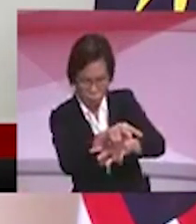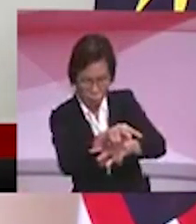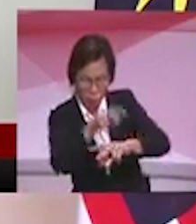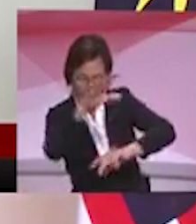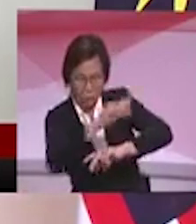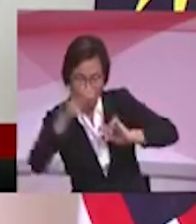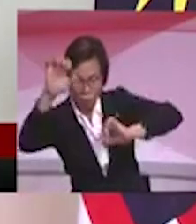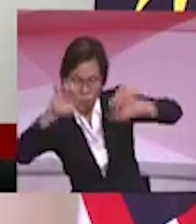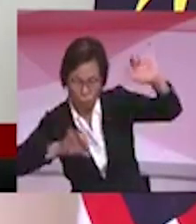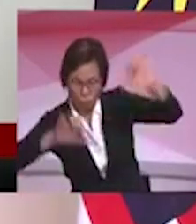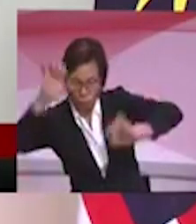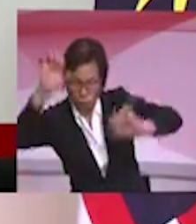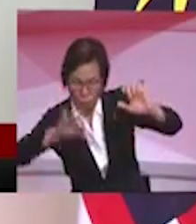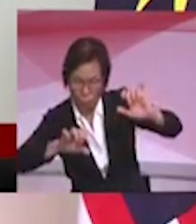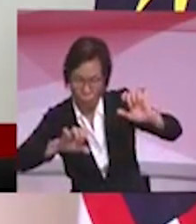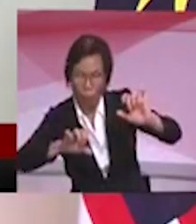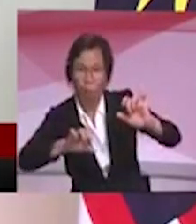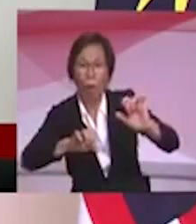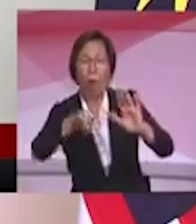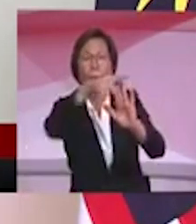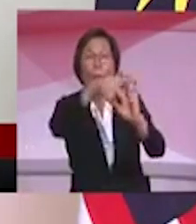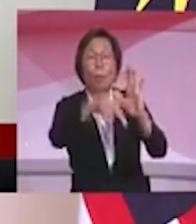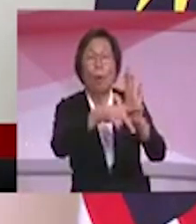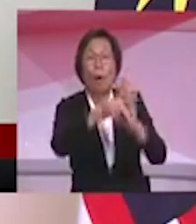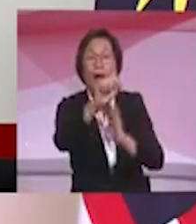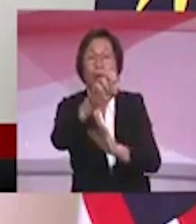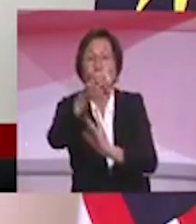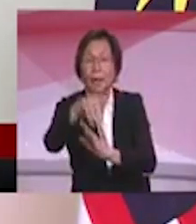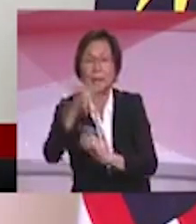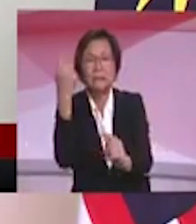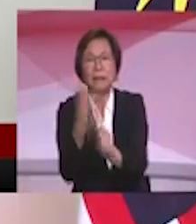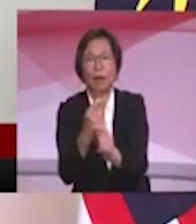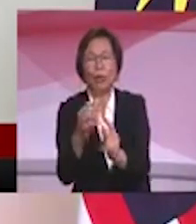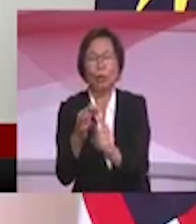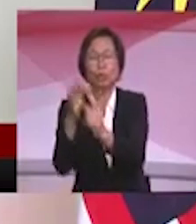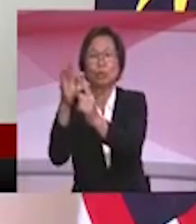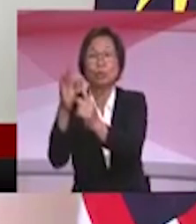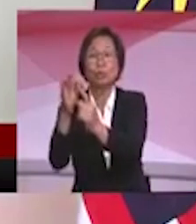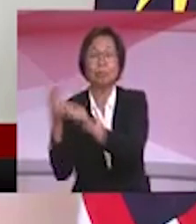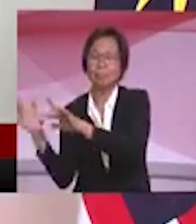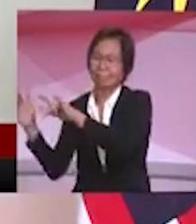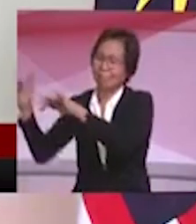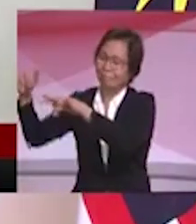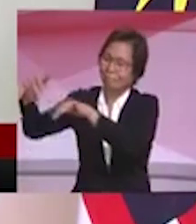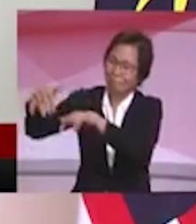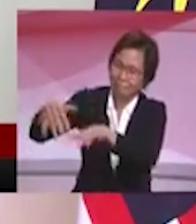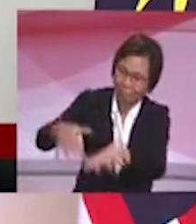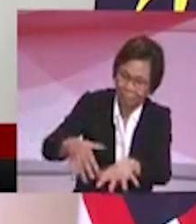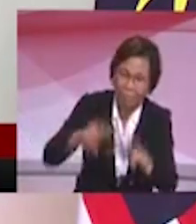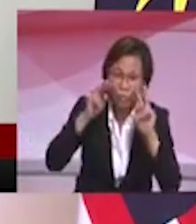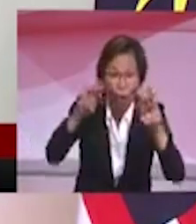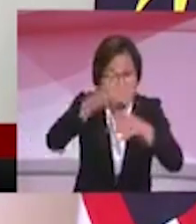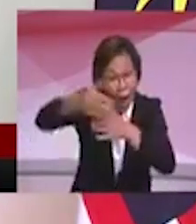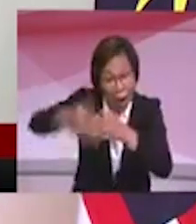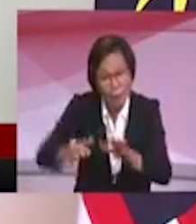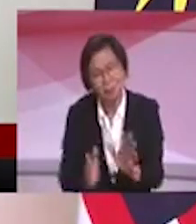protokol yang telah ditetapkan, khususnya dalam aspek pergerakan, kemasukan dan penyuraian